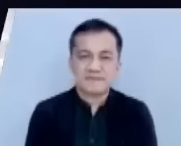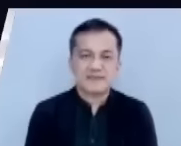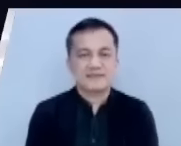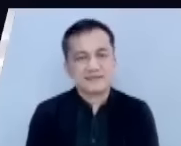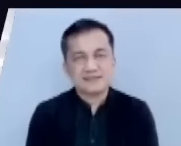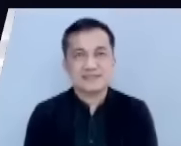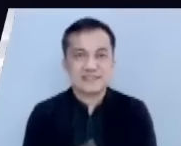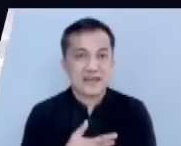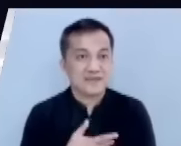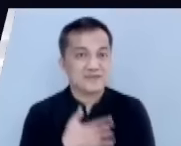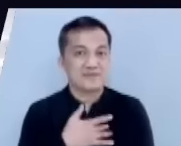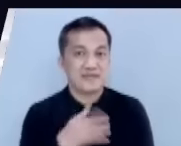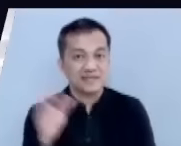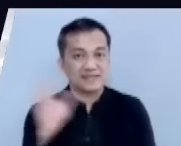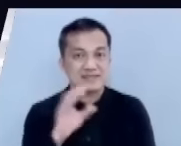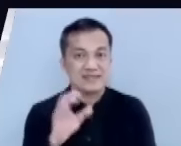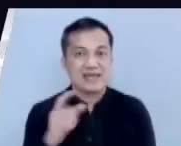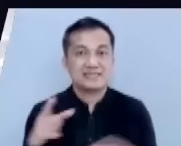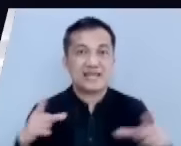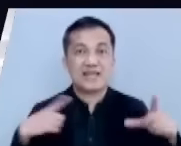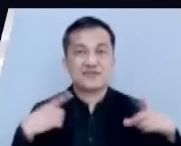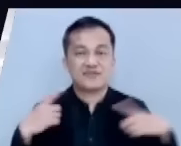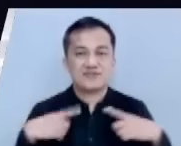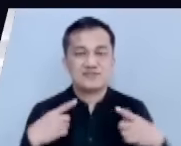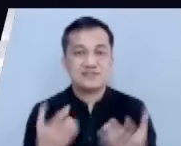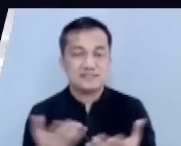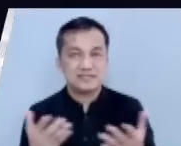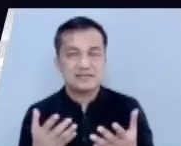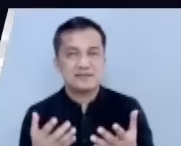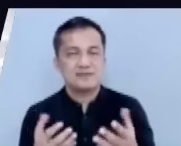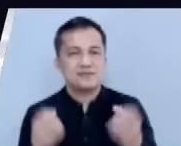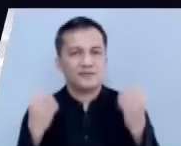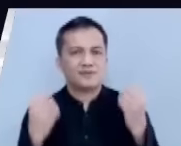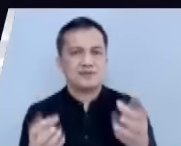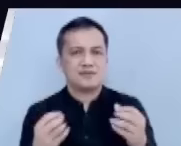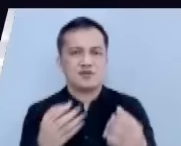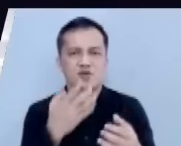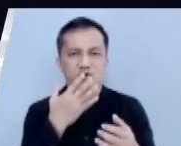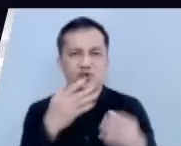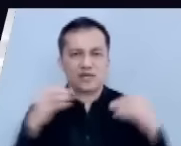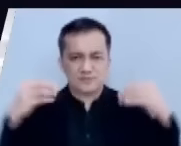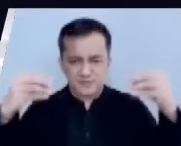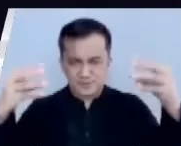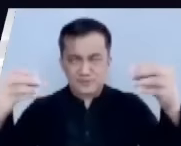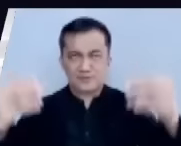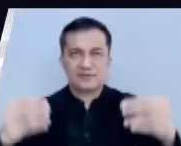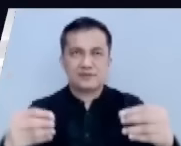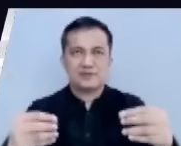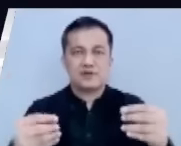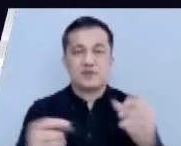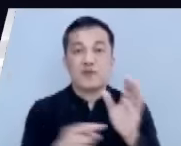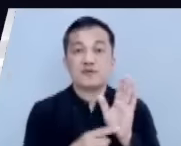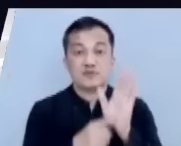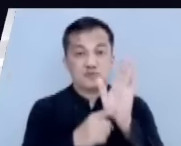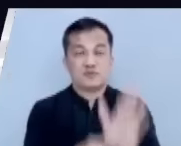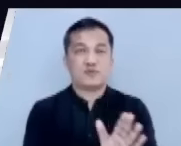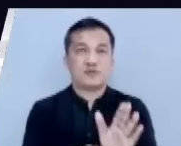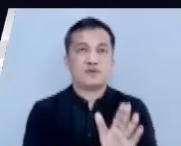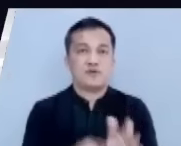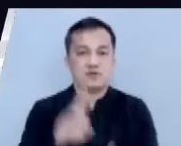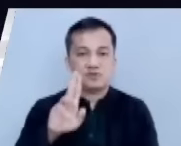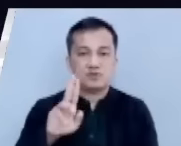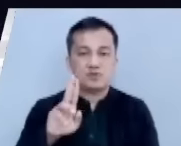ang Pasko sa Laguna, kung saan napuno ng makukulay na ilaw at pagtatanghal ang UP Los